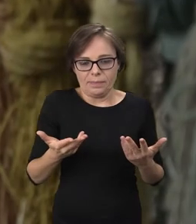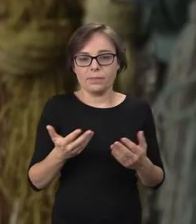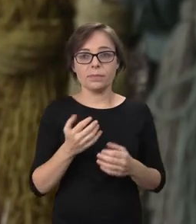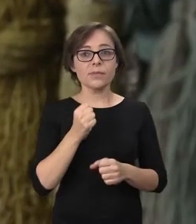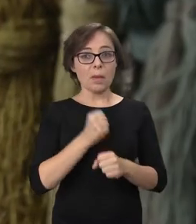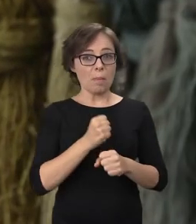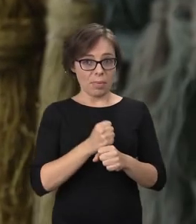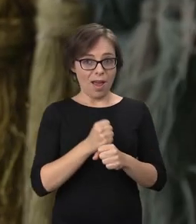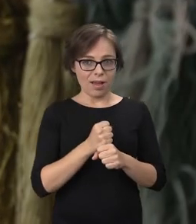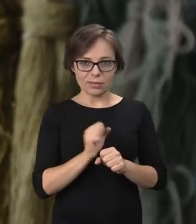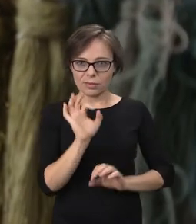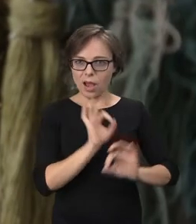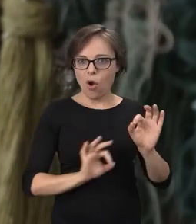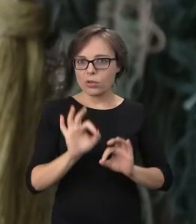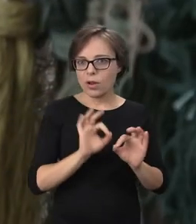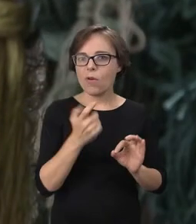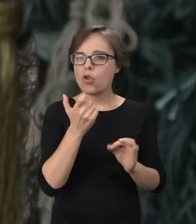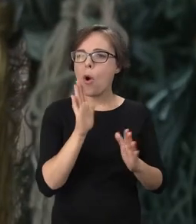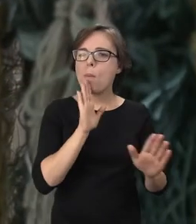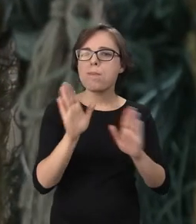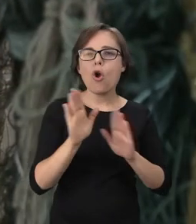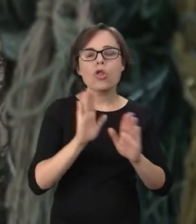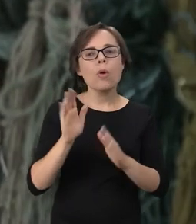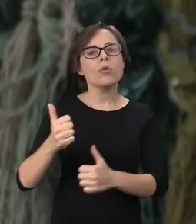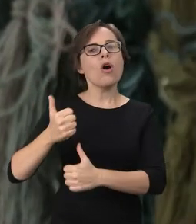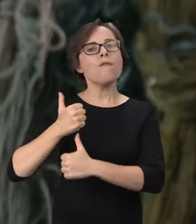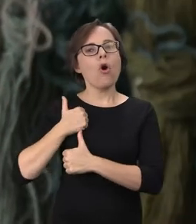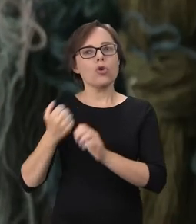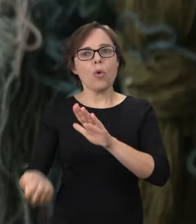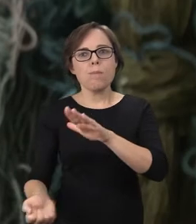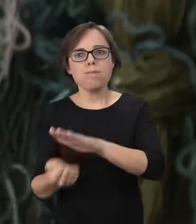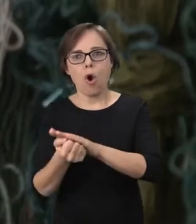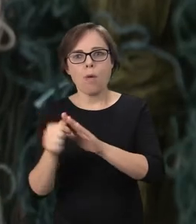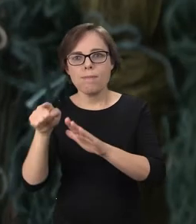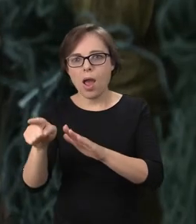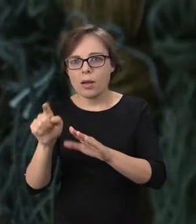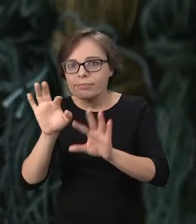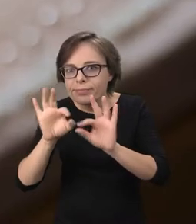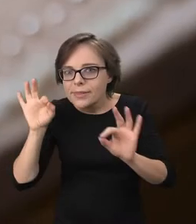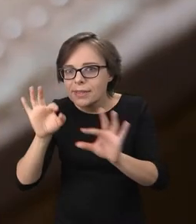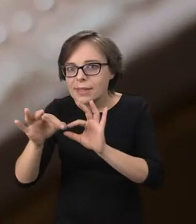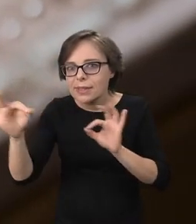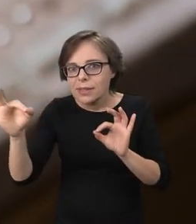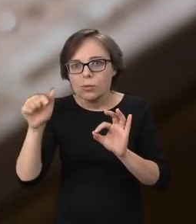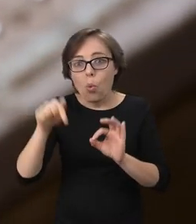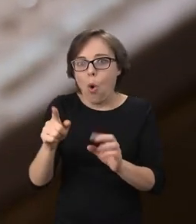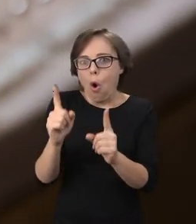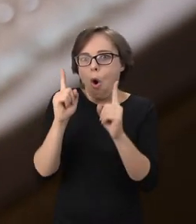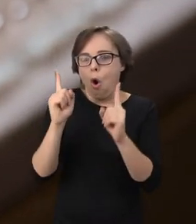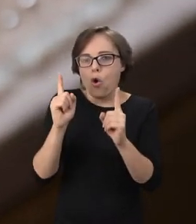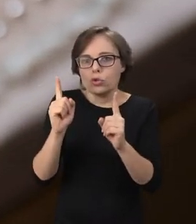konserwatora trochę tak, rzeczywiście przypomina pracę sapera. Nie można się